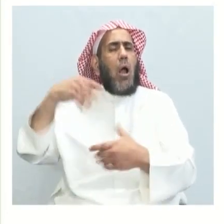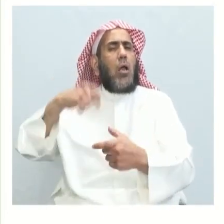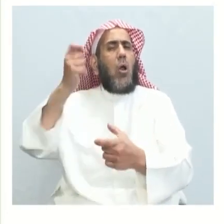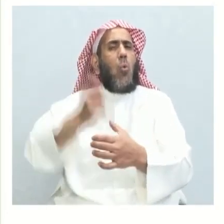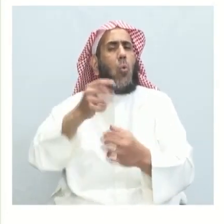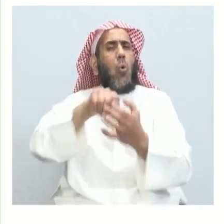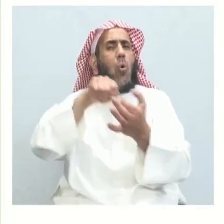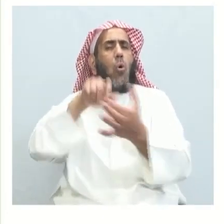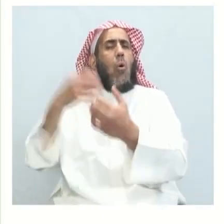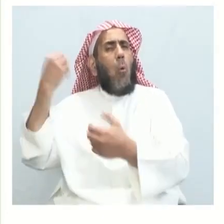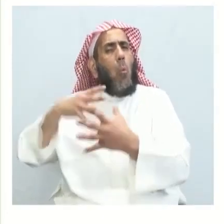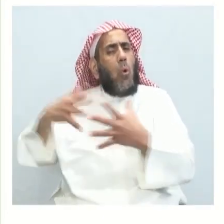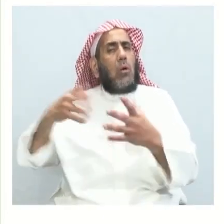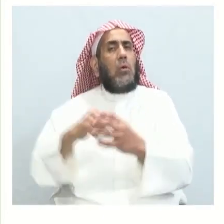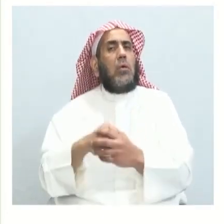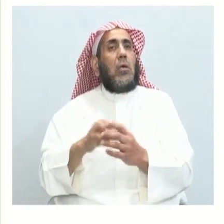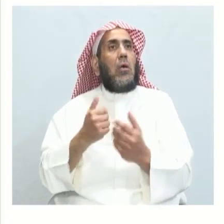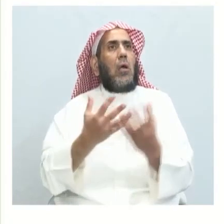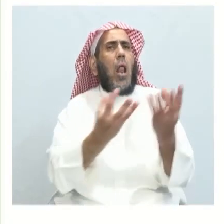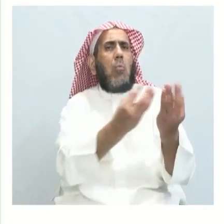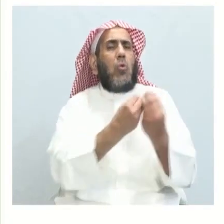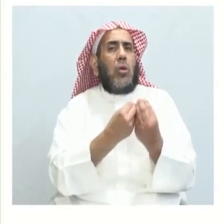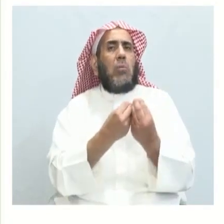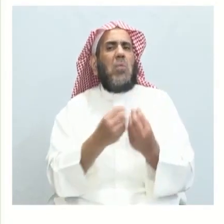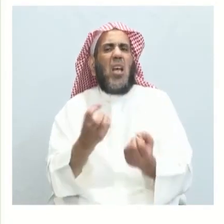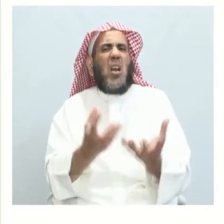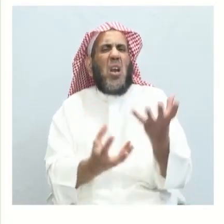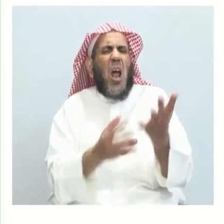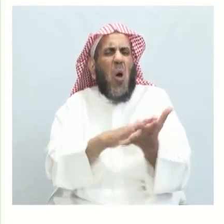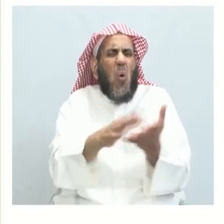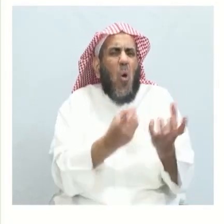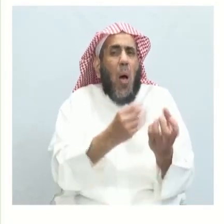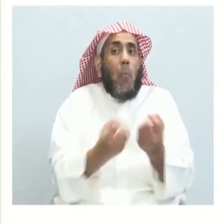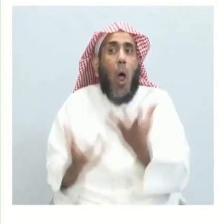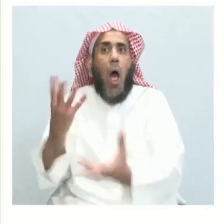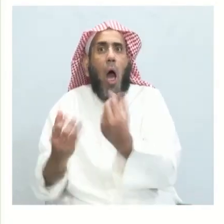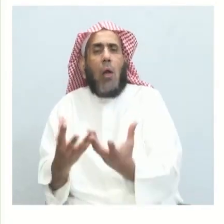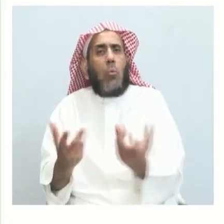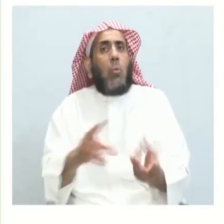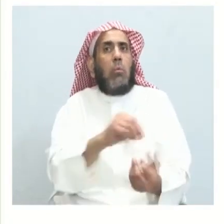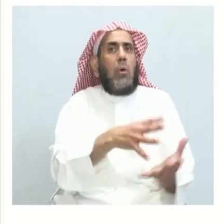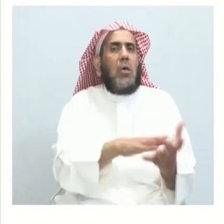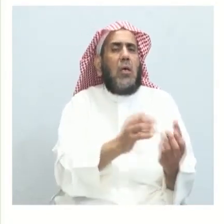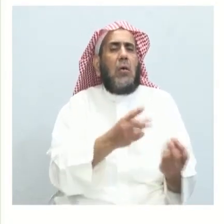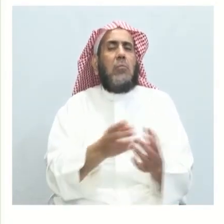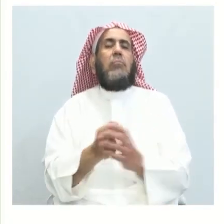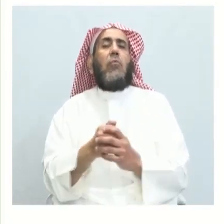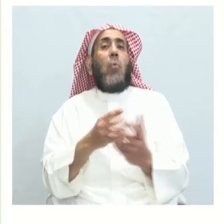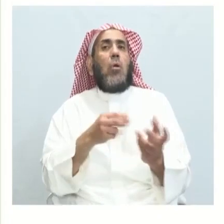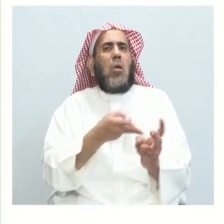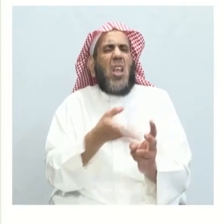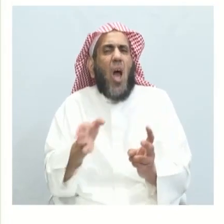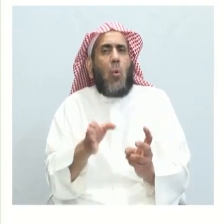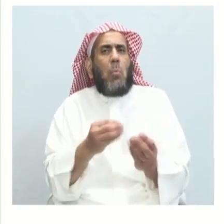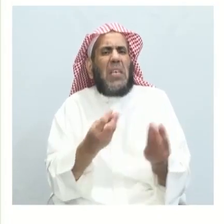ما ما معه من عده كالمستجير من الرمضاء بالنار من هرب من شيء الى شيء اشد اشد منه كمن يهرب من